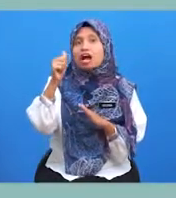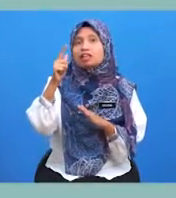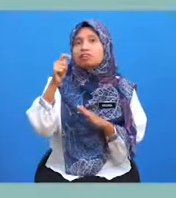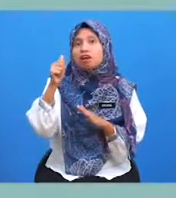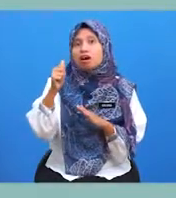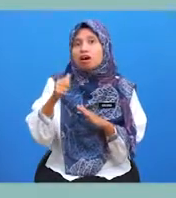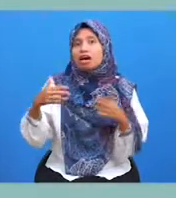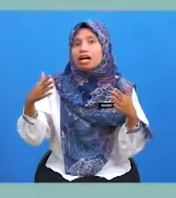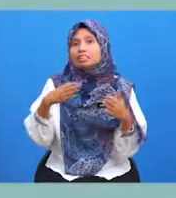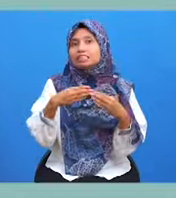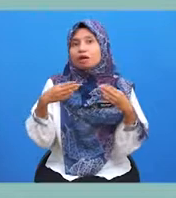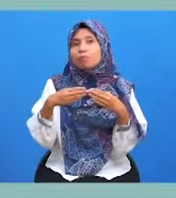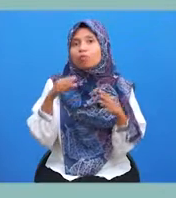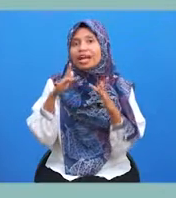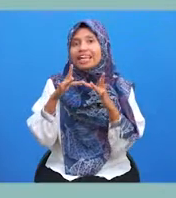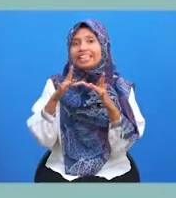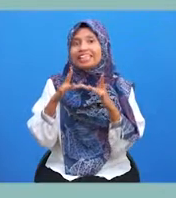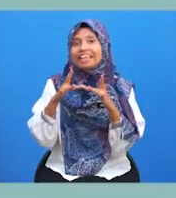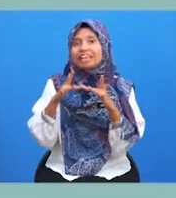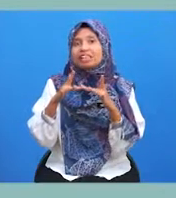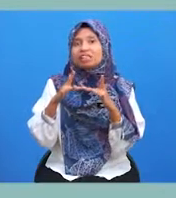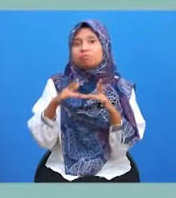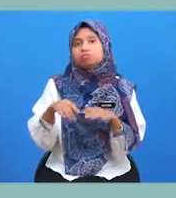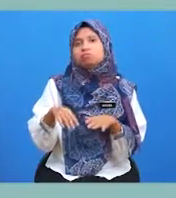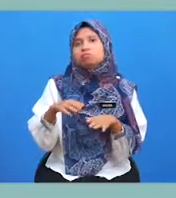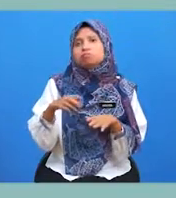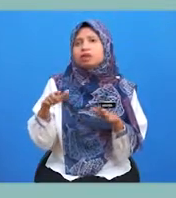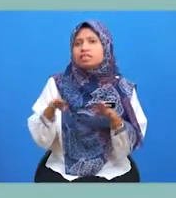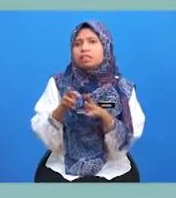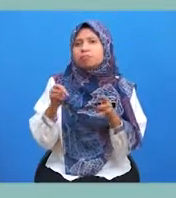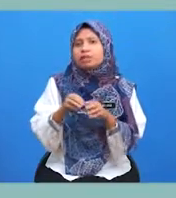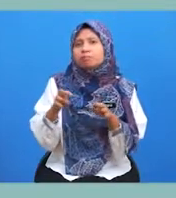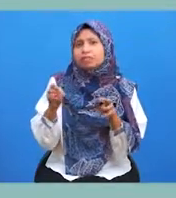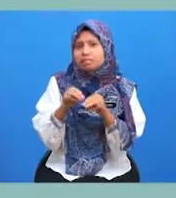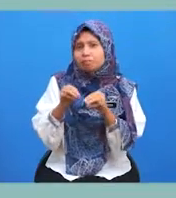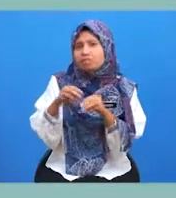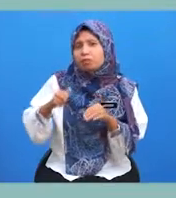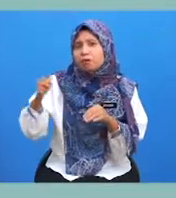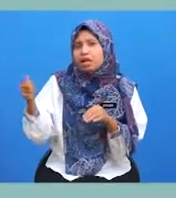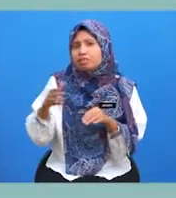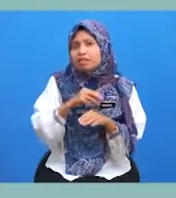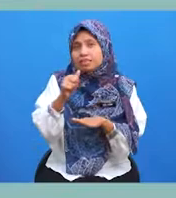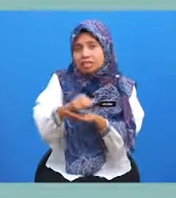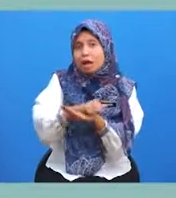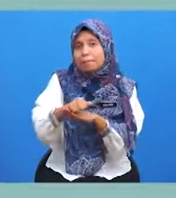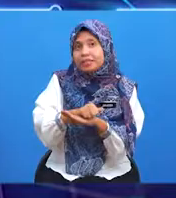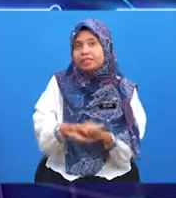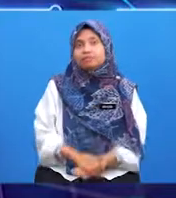dan sambungan internet meliputi pelbagai alatan dan